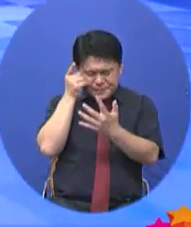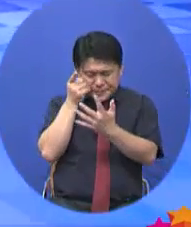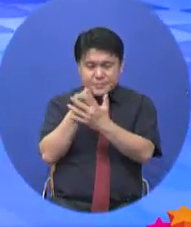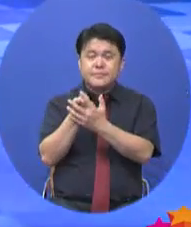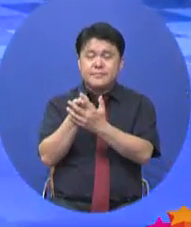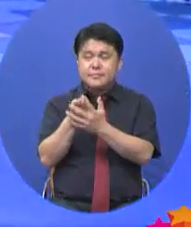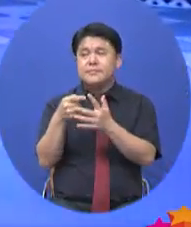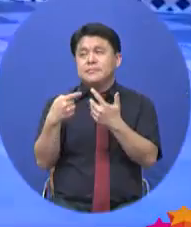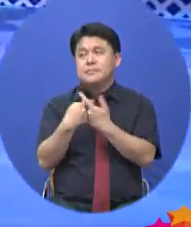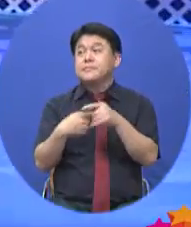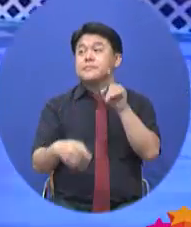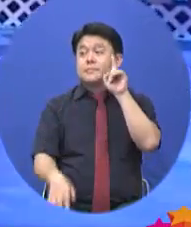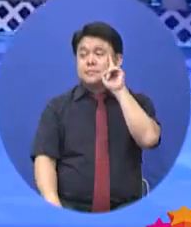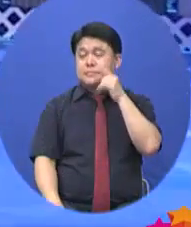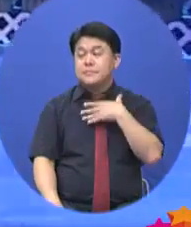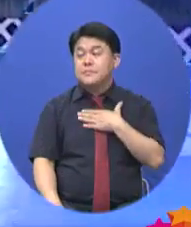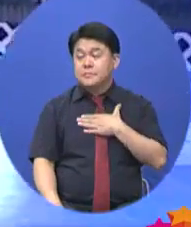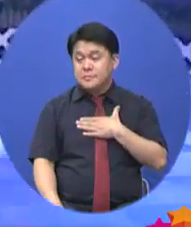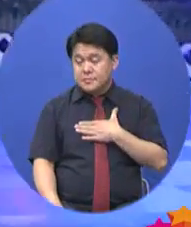이제는